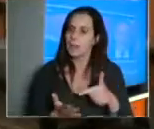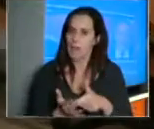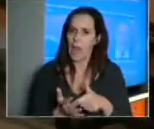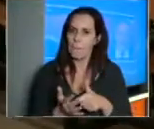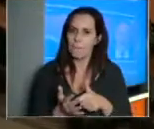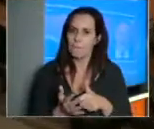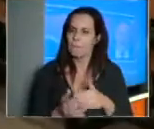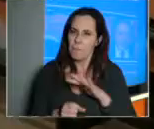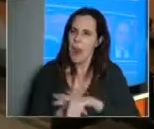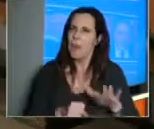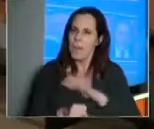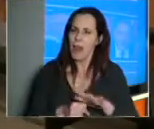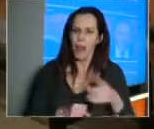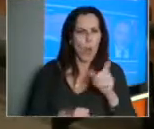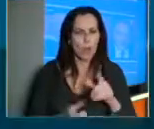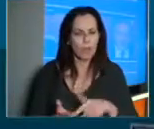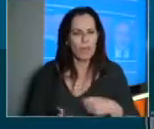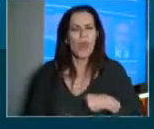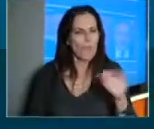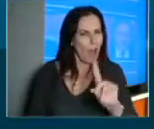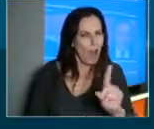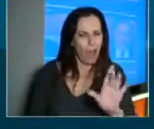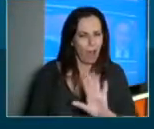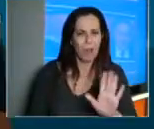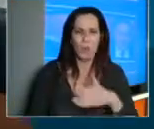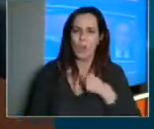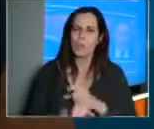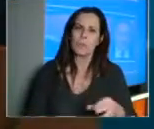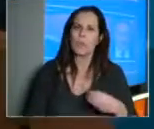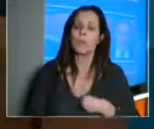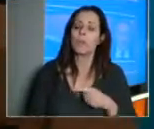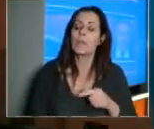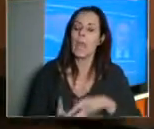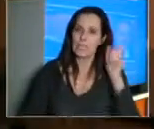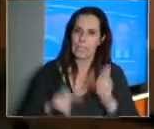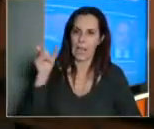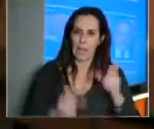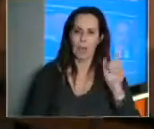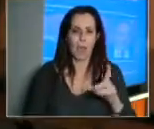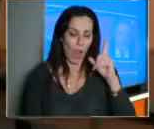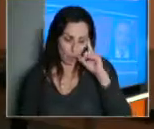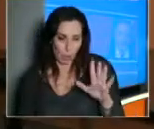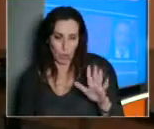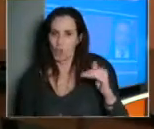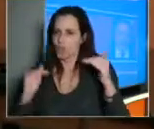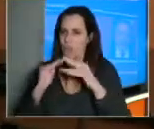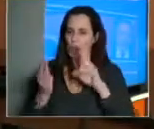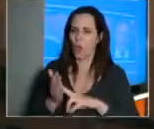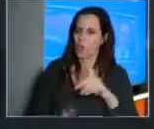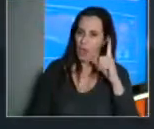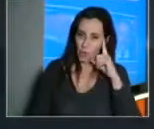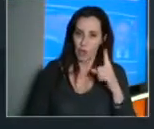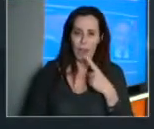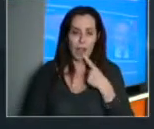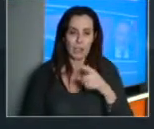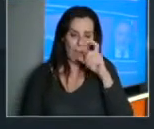באופן מלא ומלא, לא כטובה, לא כטובה, לא כפשוט אנחנו עושים להם טובה, אלא כאזרחים שווי זכויות לתת להם את הכל. אתה יודע,